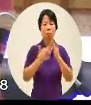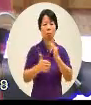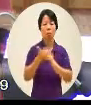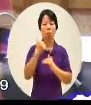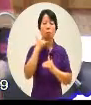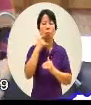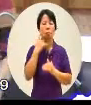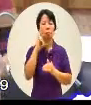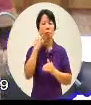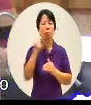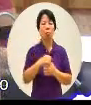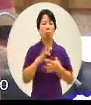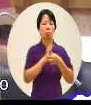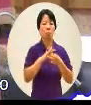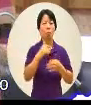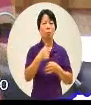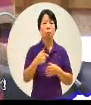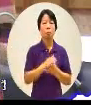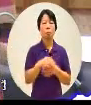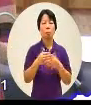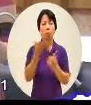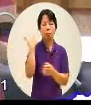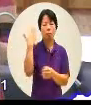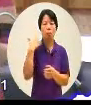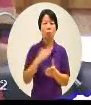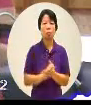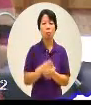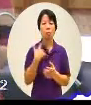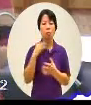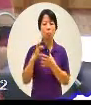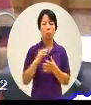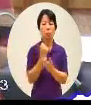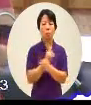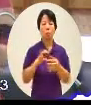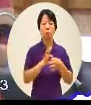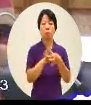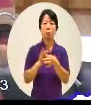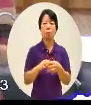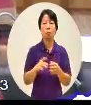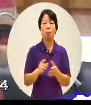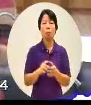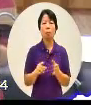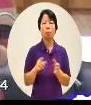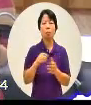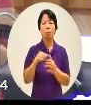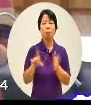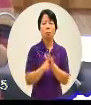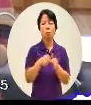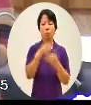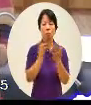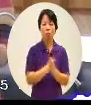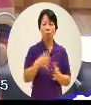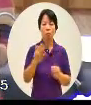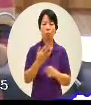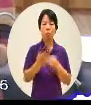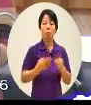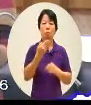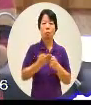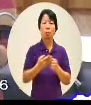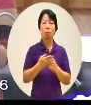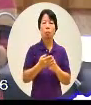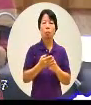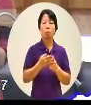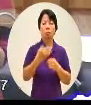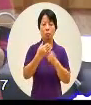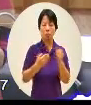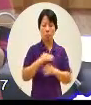心的啦哈、哦，包括从以前的年代的这个联考时代啦、啊，到9年一贯啦、啊，到现在的十二年国